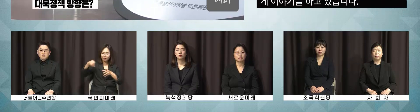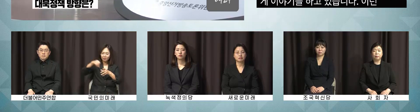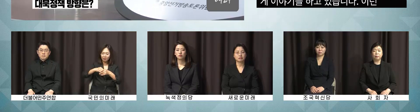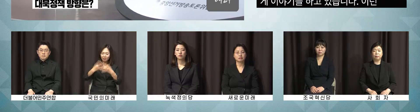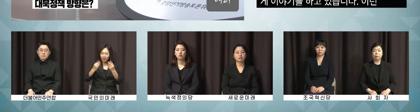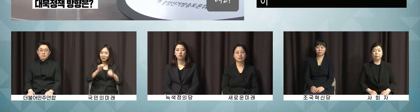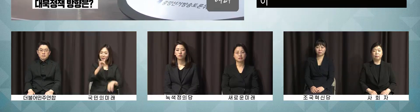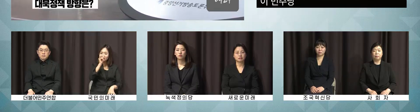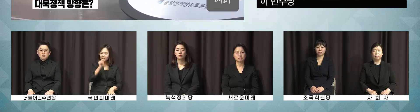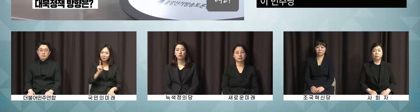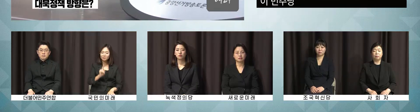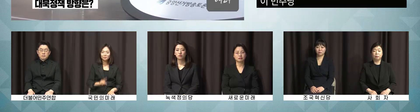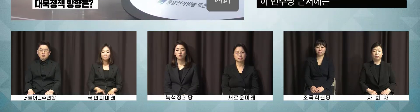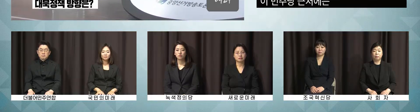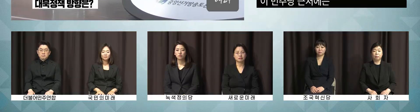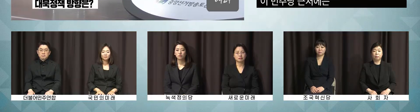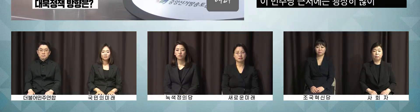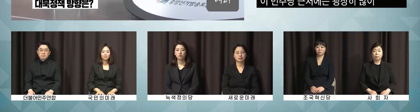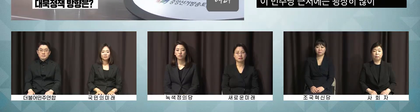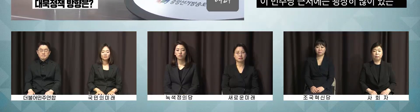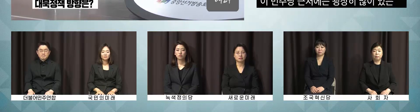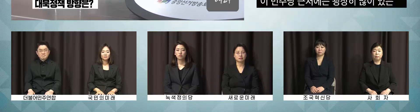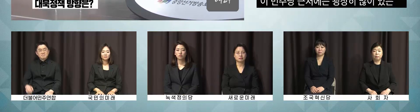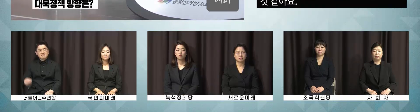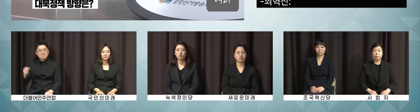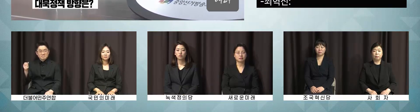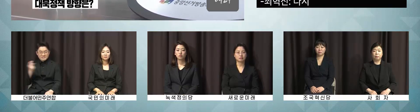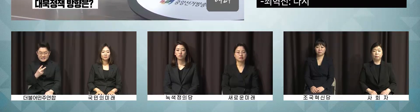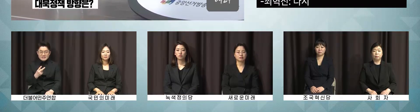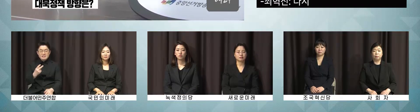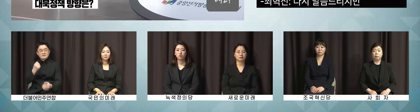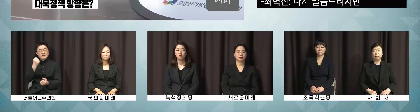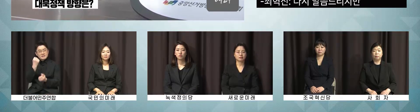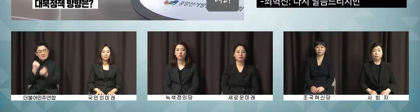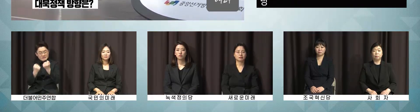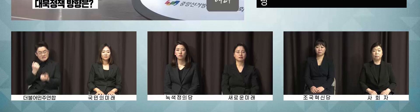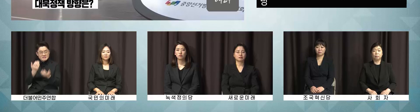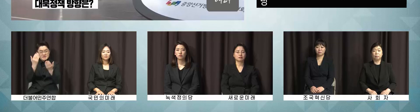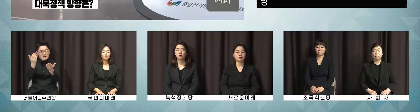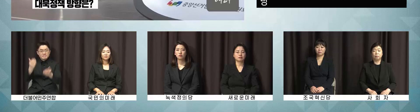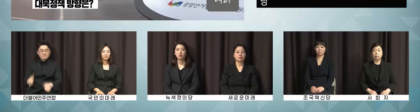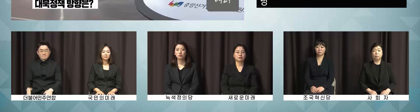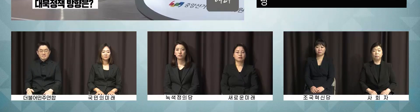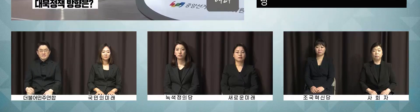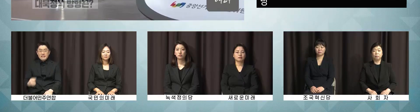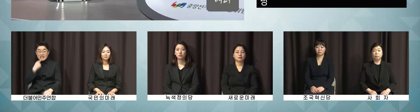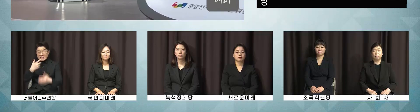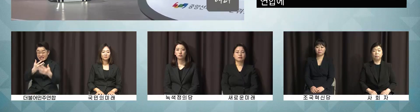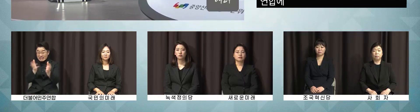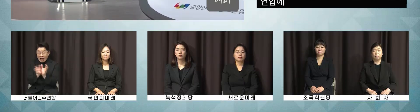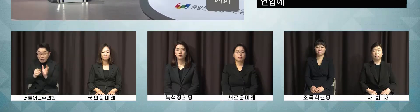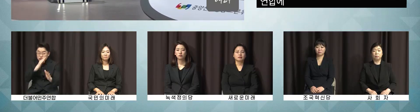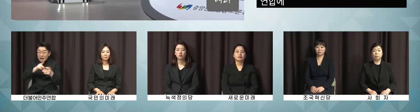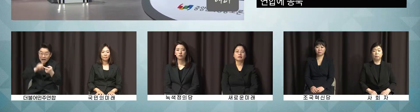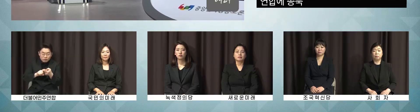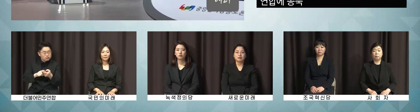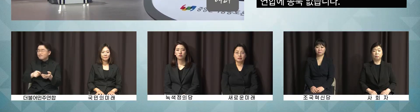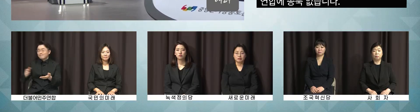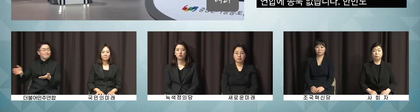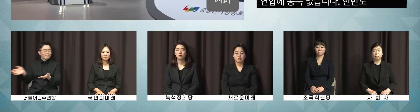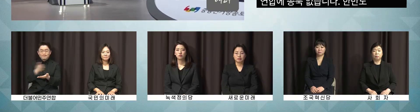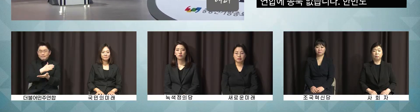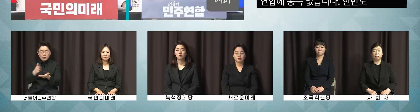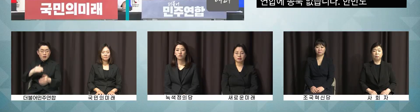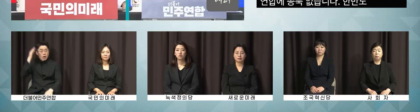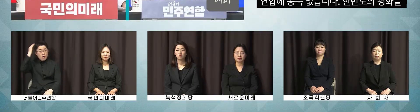굉장히 많이 있는 것 같아요. 다시 말씀드리지만 더불어민주연합에 종북 없습니다. 한반도의 평화를